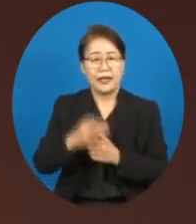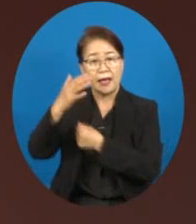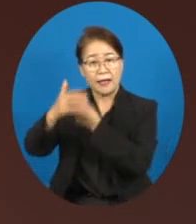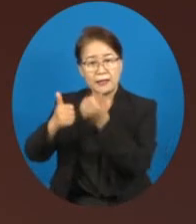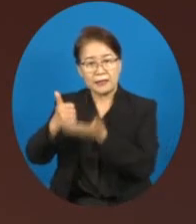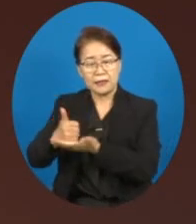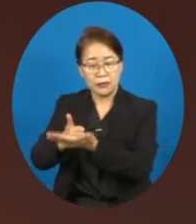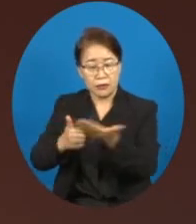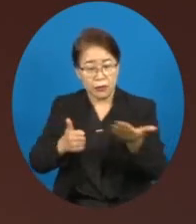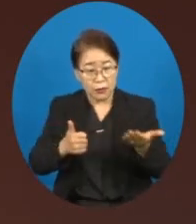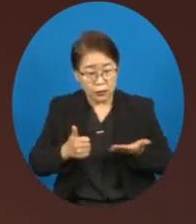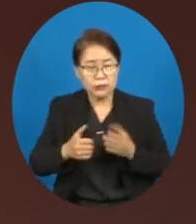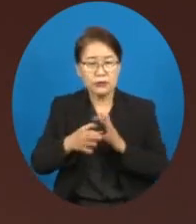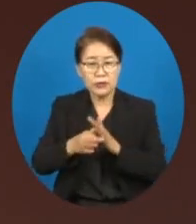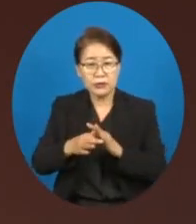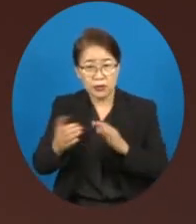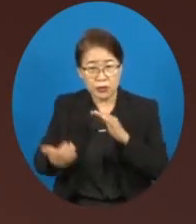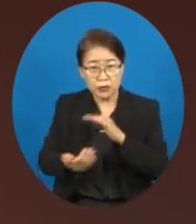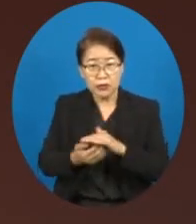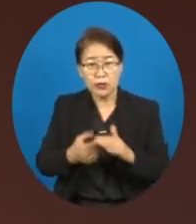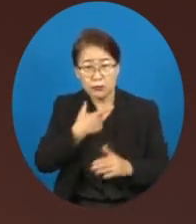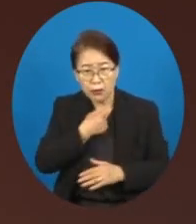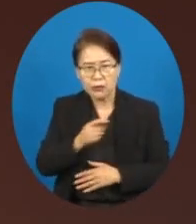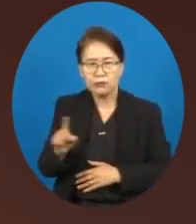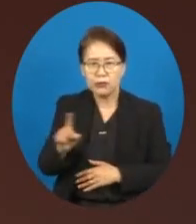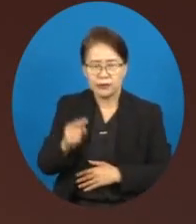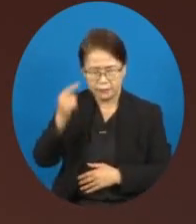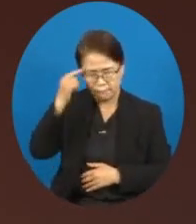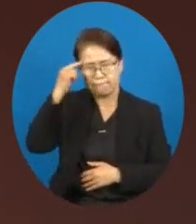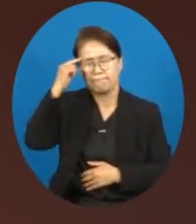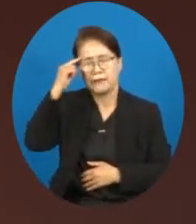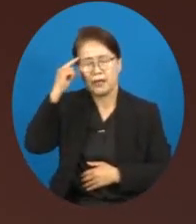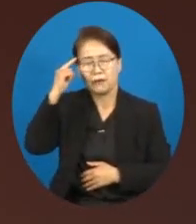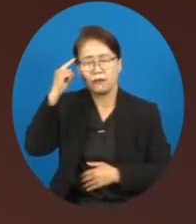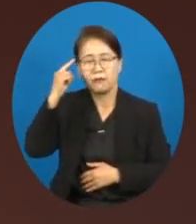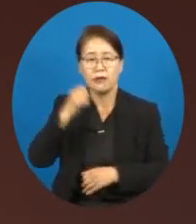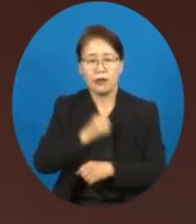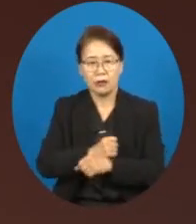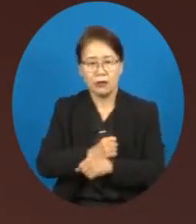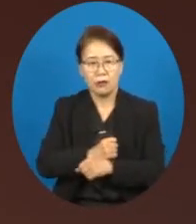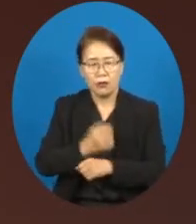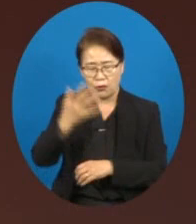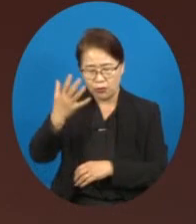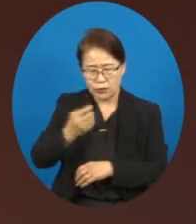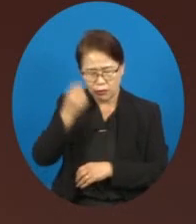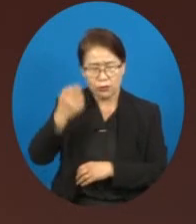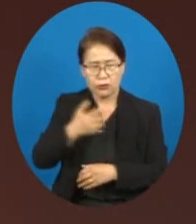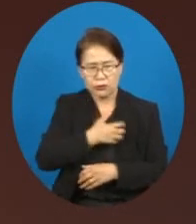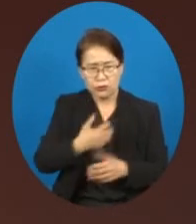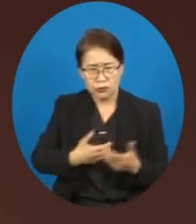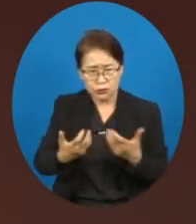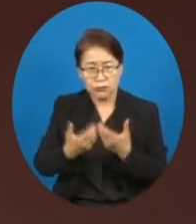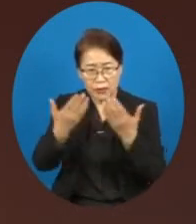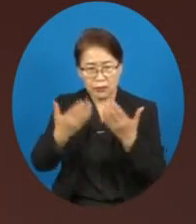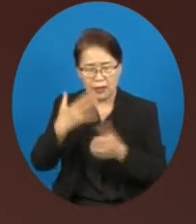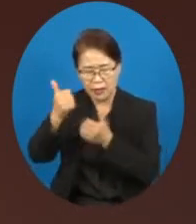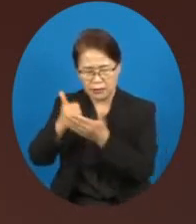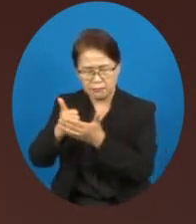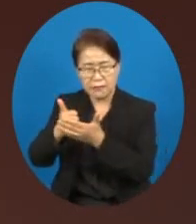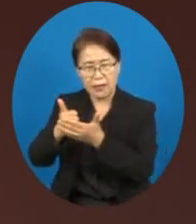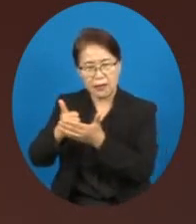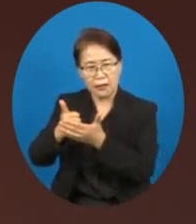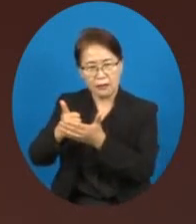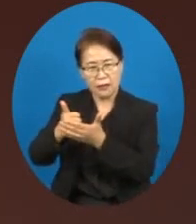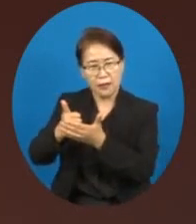하나님께서 여러분들을 통하여 이루기를 원하시는 것이 무엇인지를 깨닫고 성령의 충만을 받고 하나님의 손에 붙들린 바